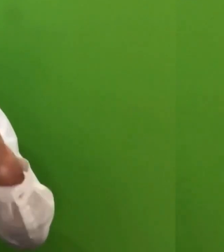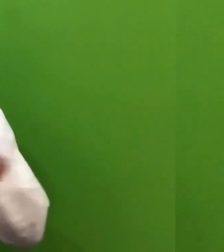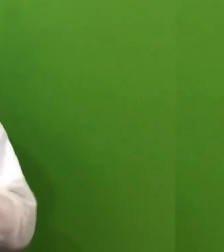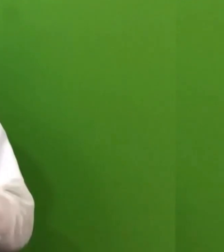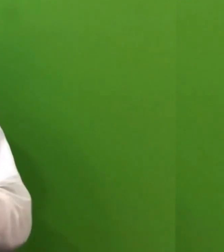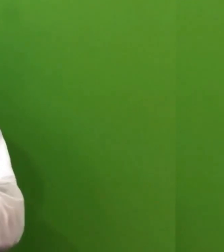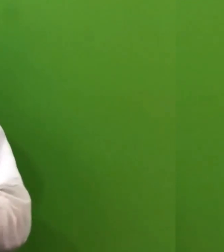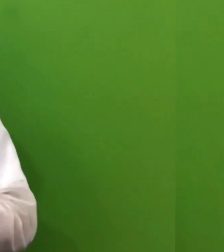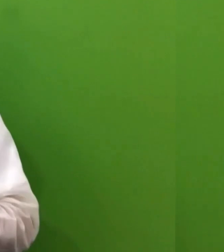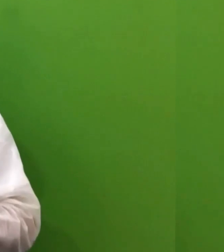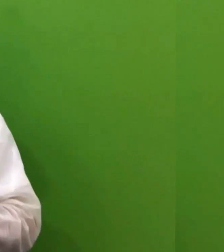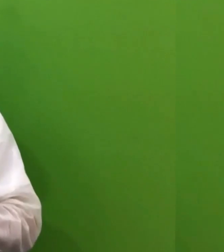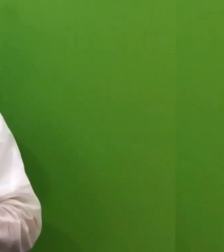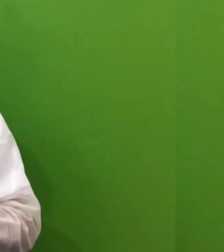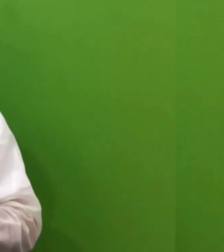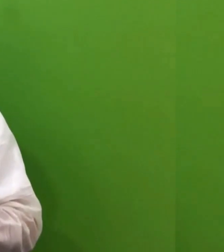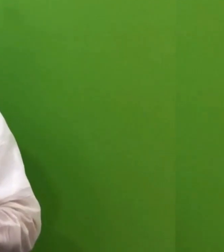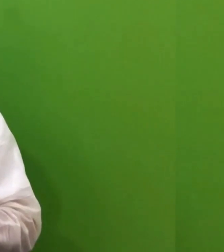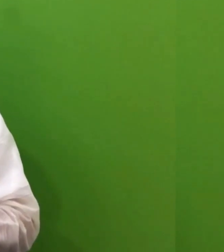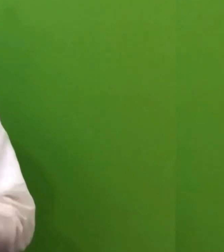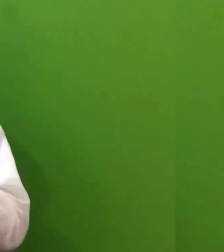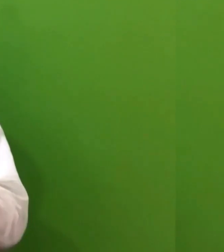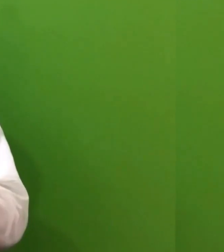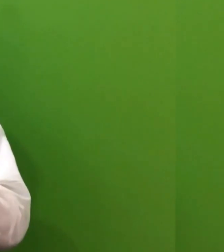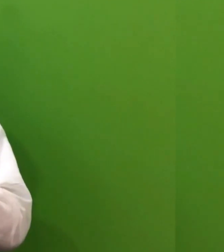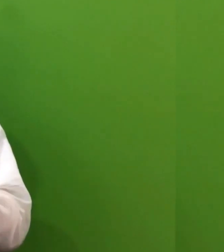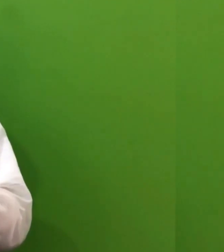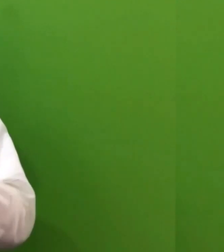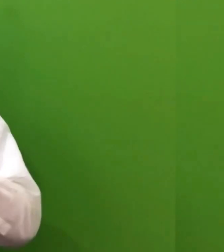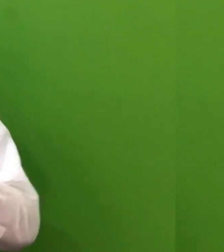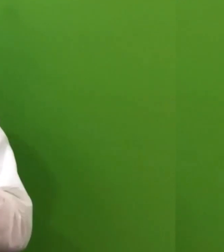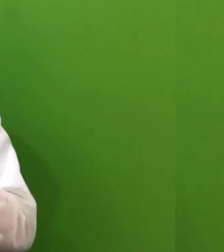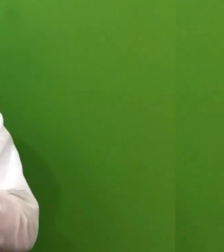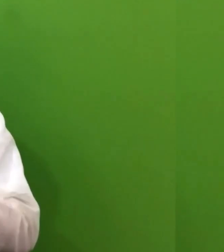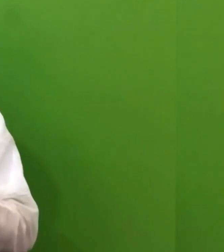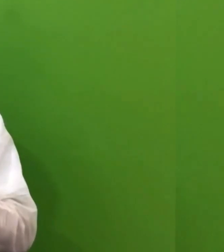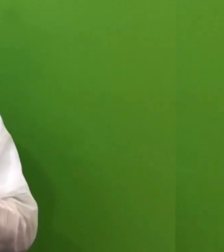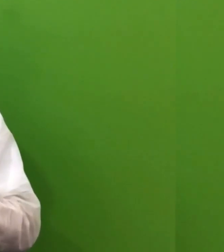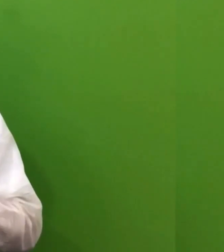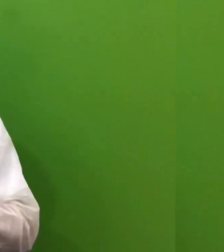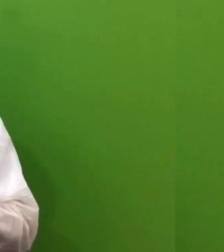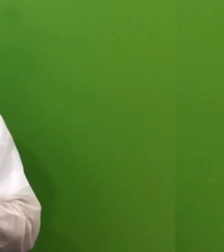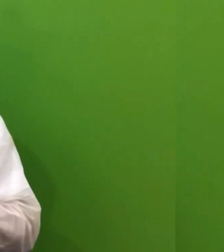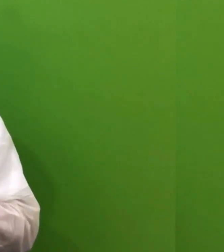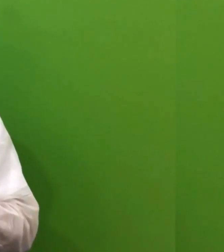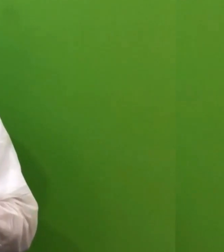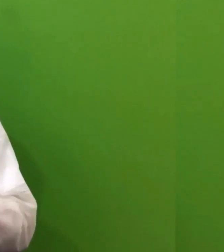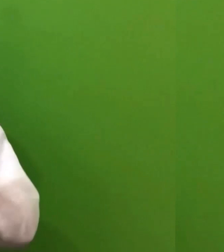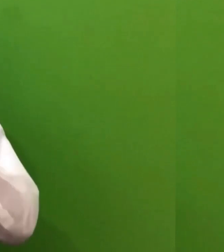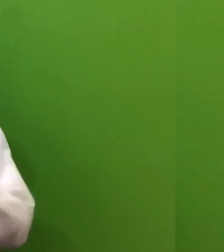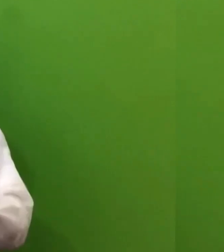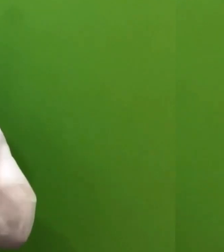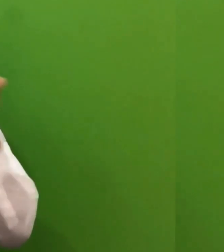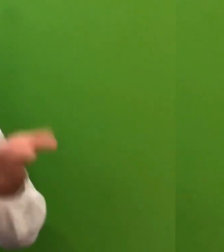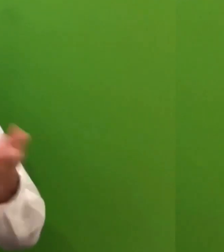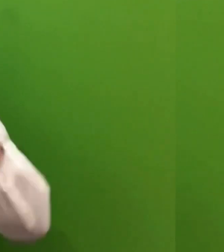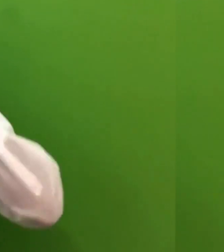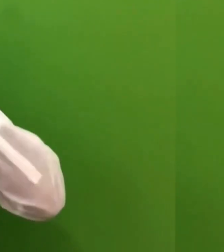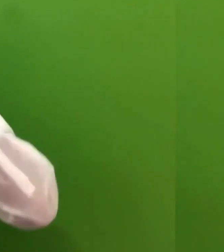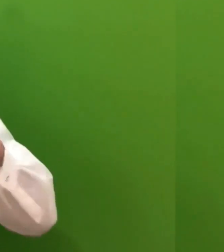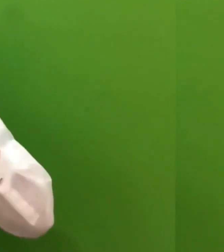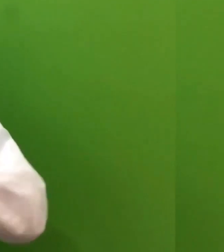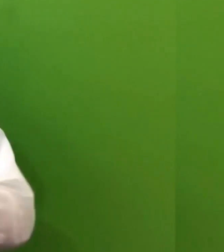주시는 유광수 목사님께 갑절의 영감을 주시옵고 또한 선포하시는